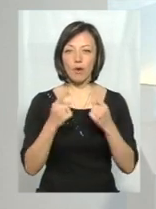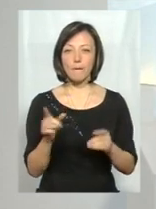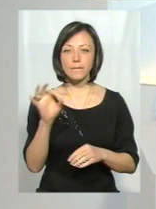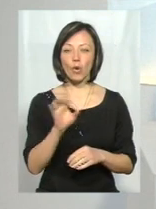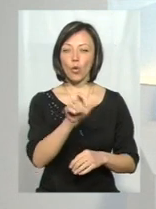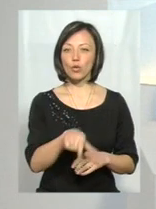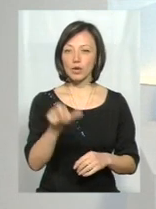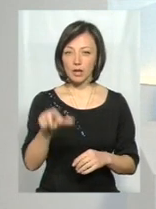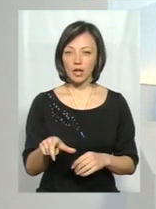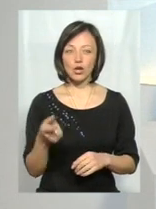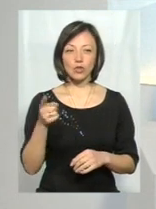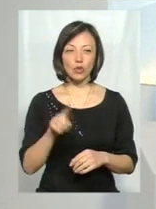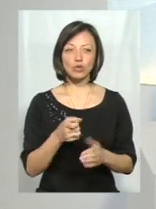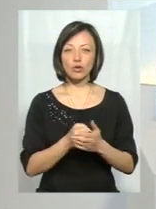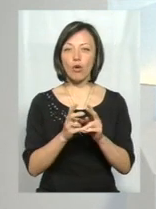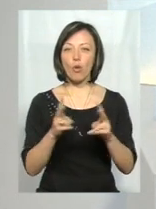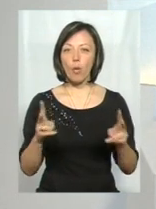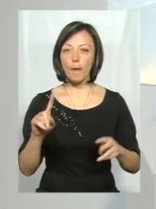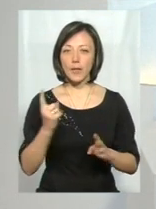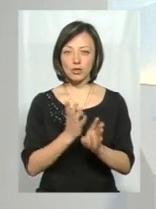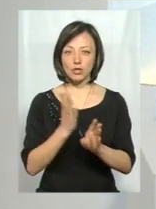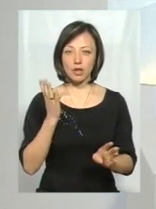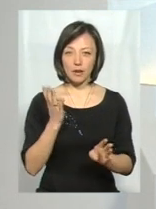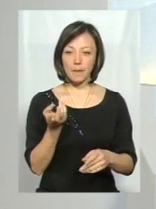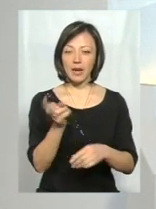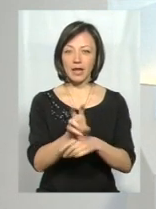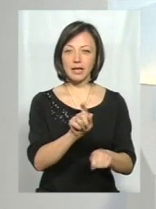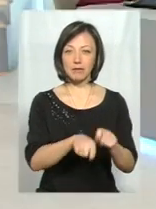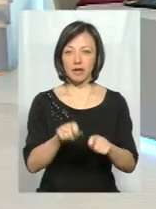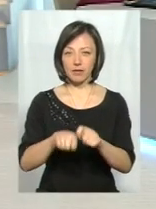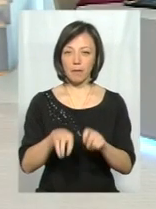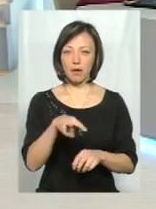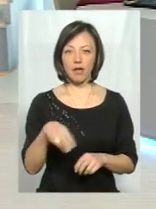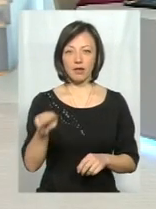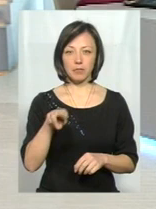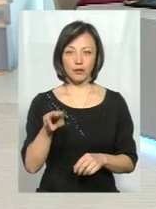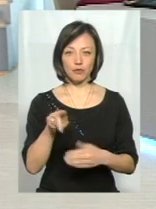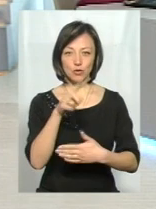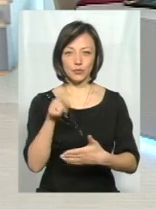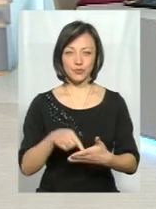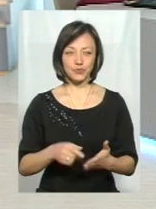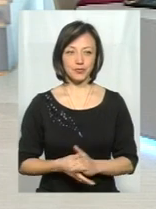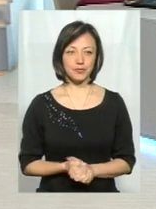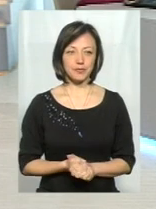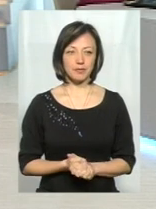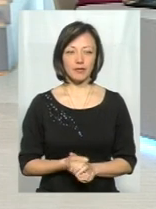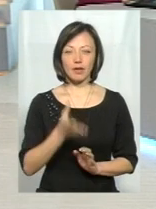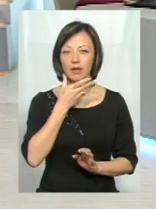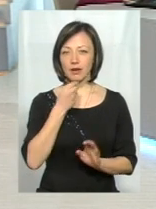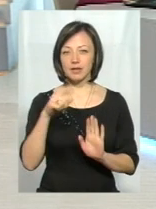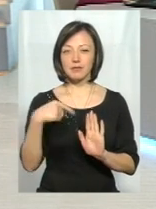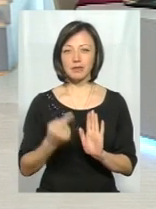людей. Тож, до кого передусім прийдете з перевірками, Михайле Дмитровичу? Досить гарне